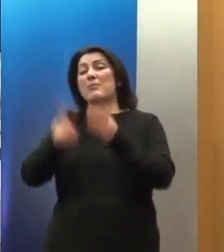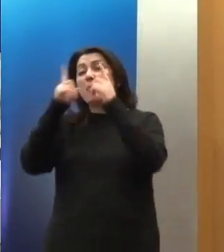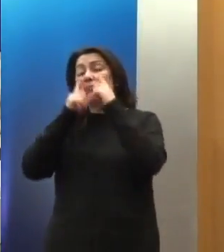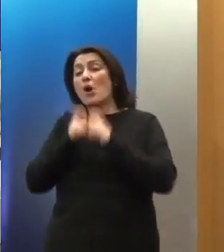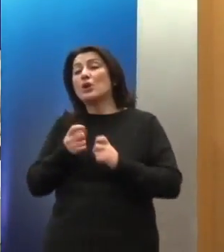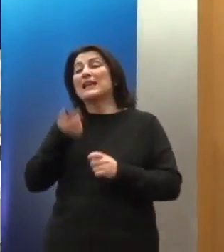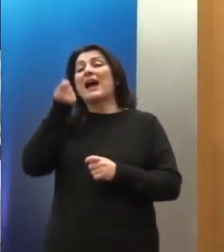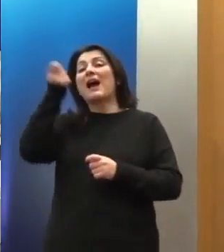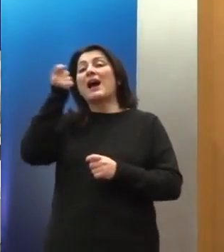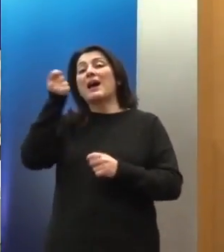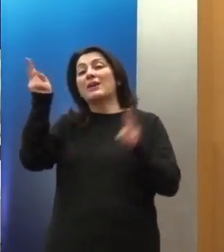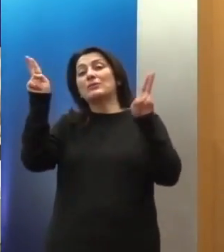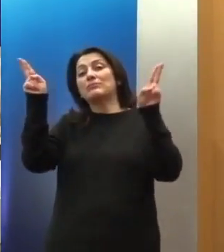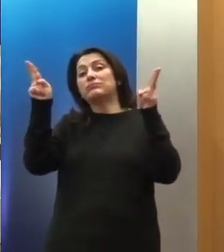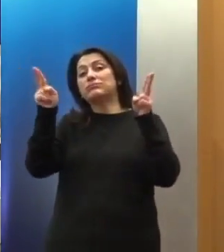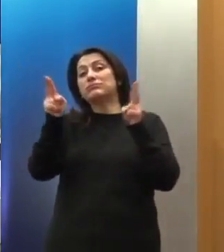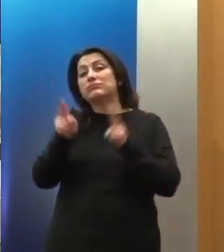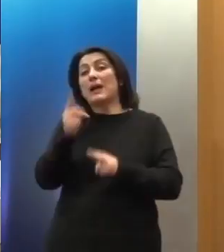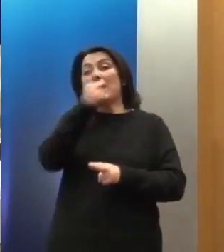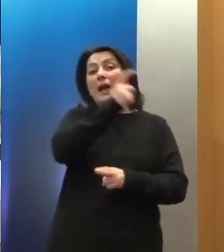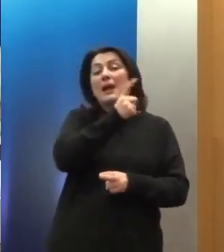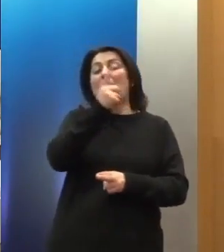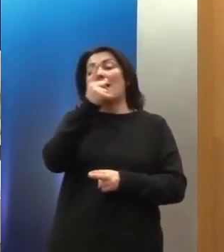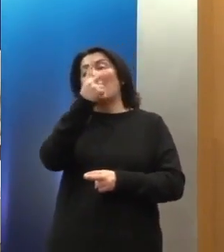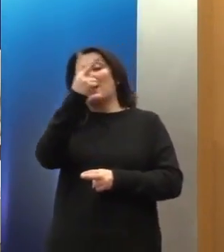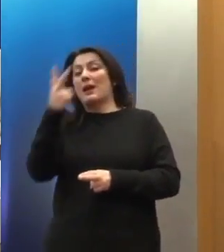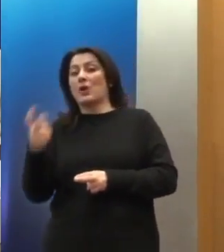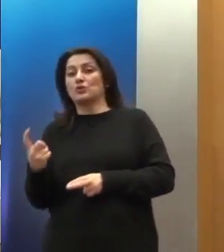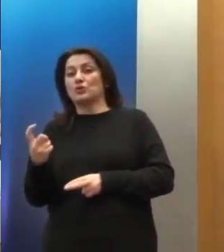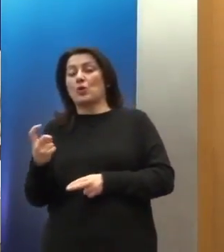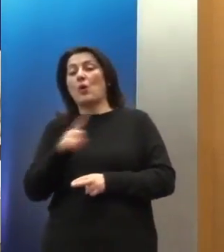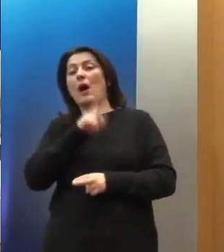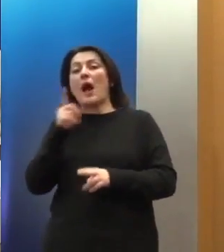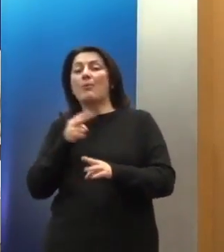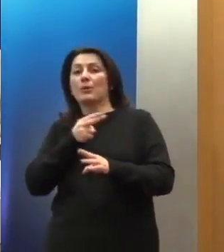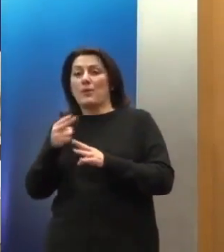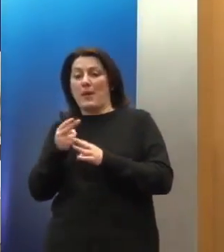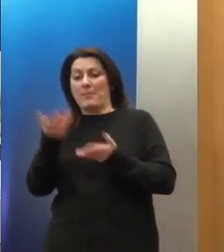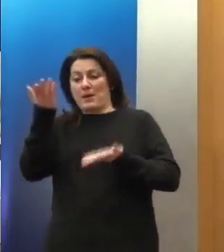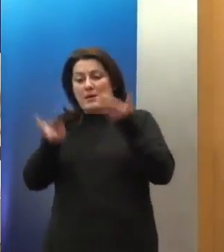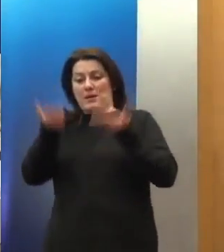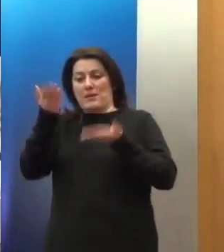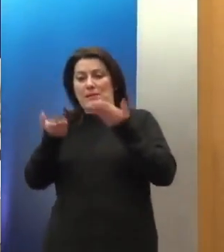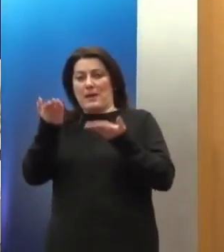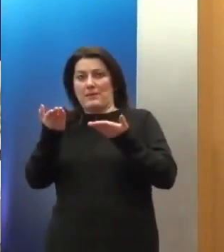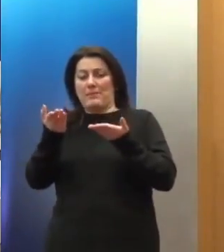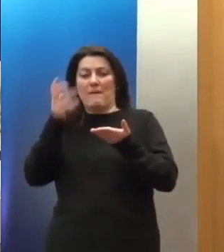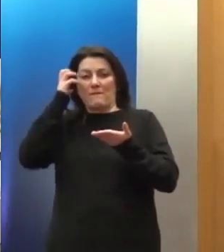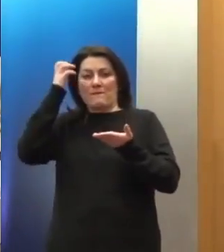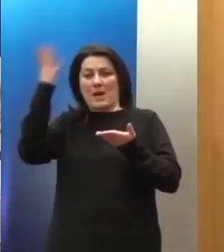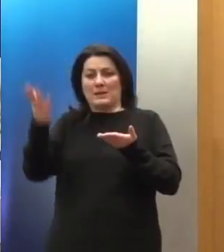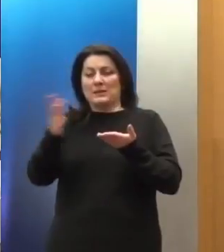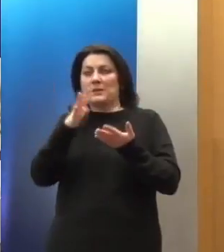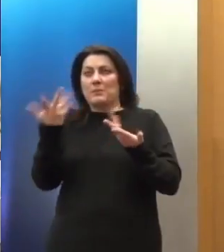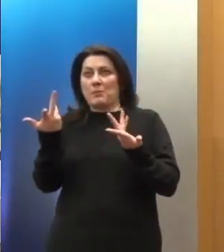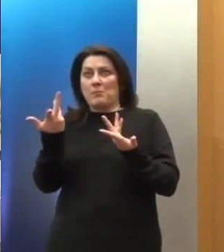κατά 1/20 της υπέρβασης από το 60% στο 180%, βγάλετε συμπέρασμα, σε τι αντιστοιχεί